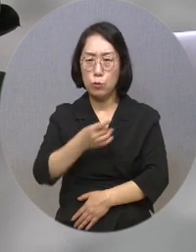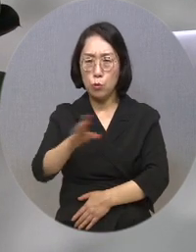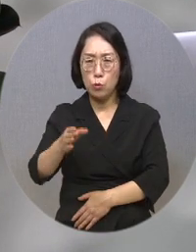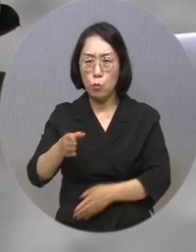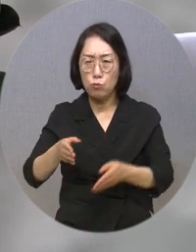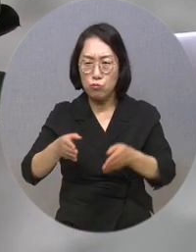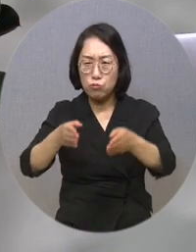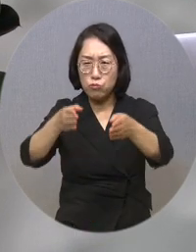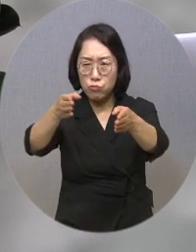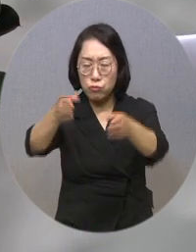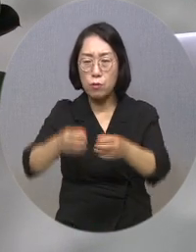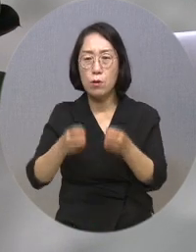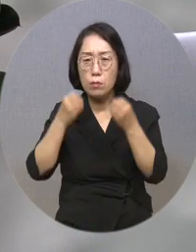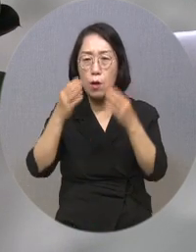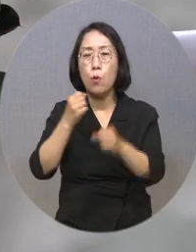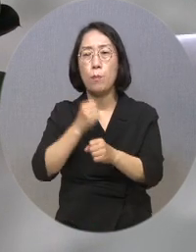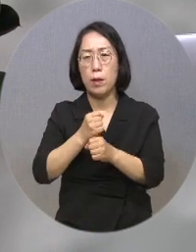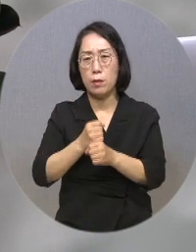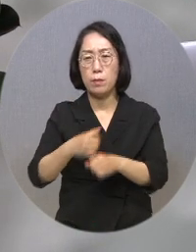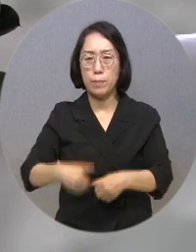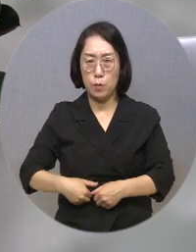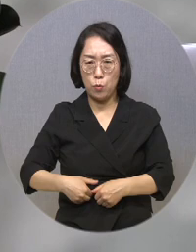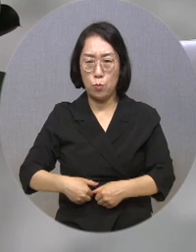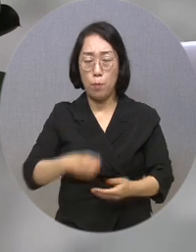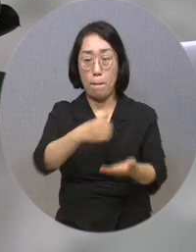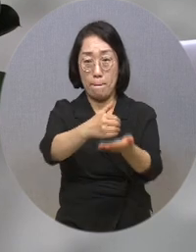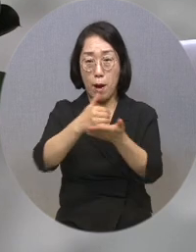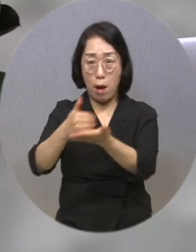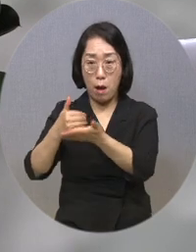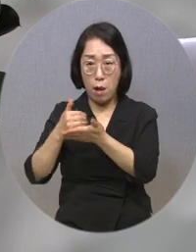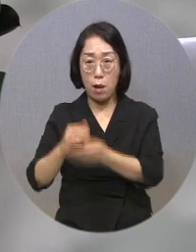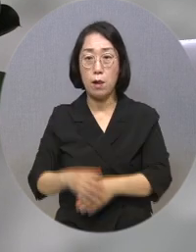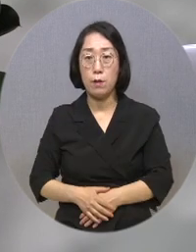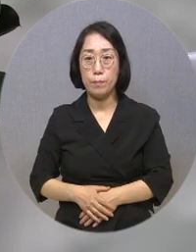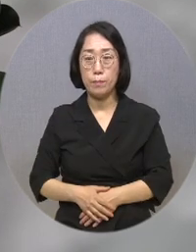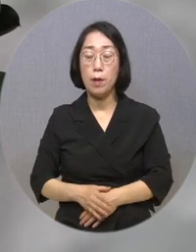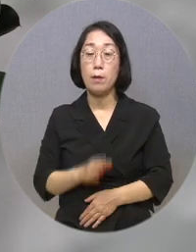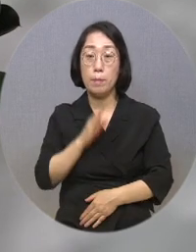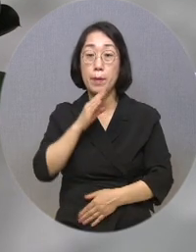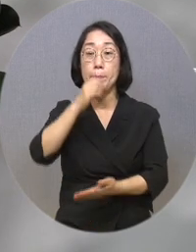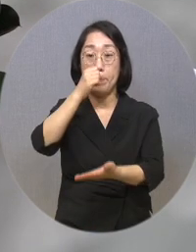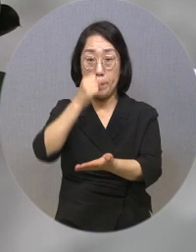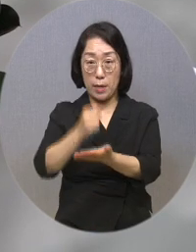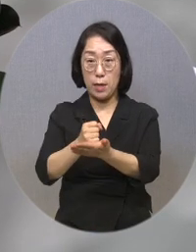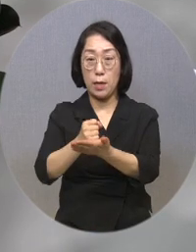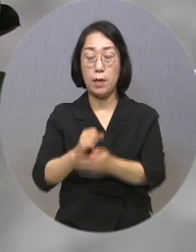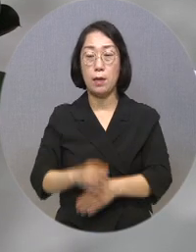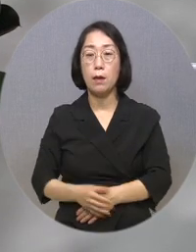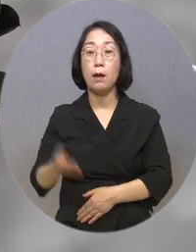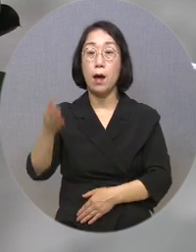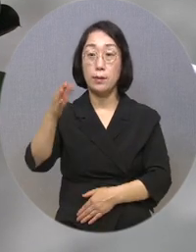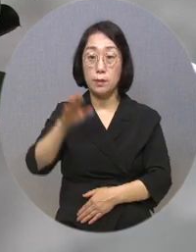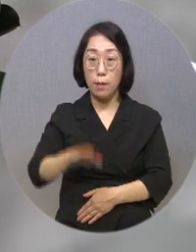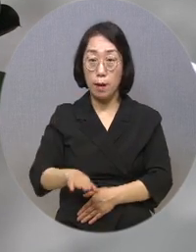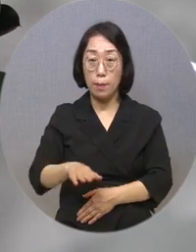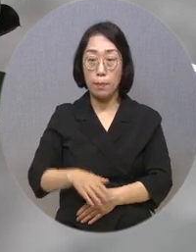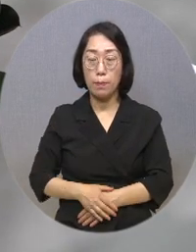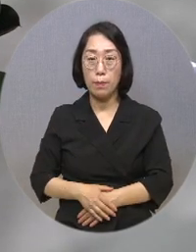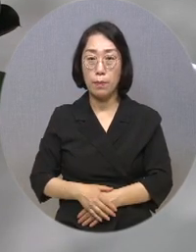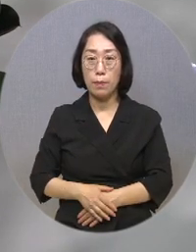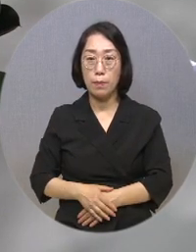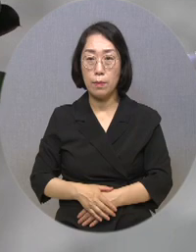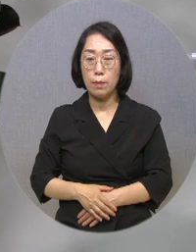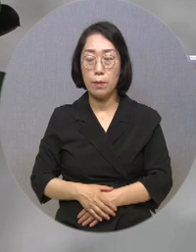자유로나 제2자유에 좀 만들었으면 좋겠다라고 주장하는 경우가 있습니다. 일명 타당합니다. 그렇지만